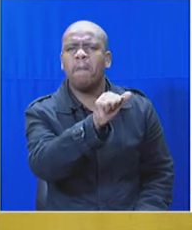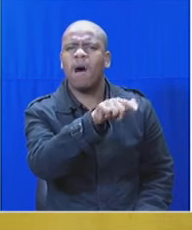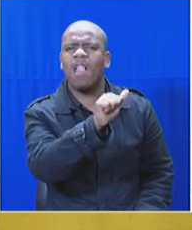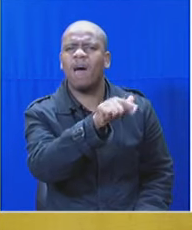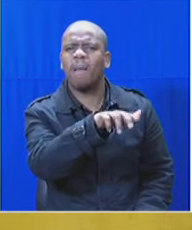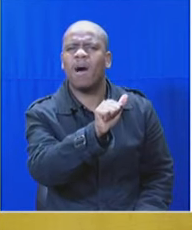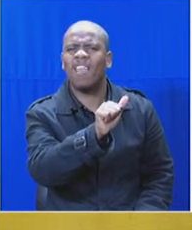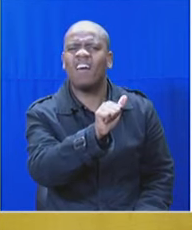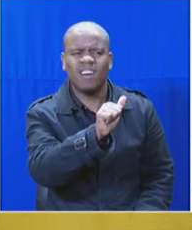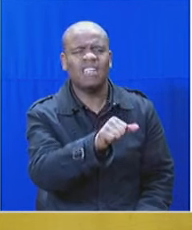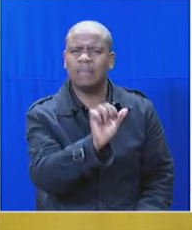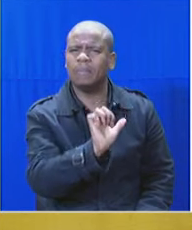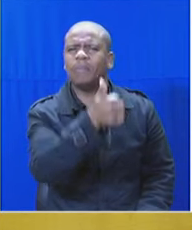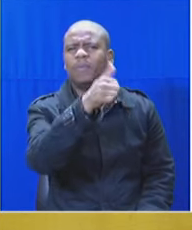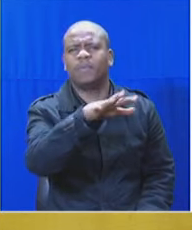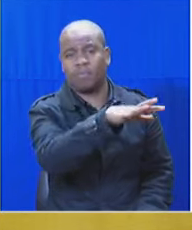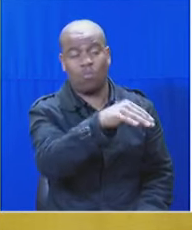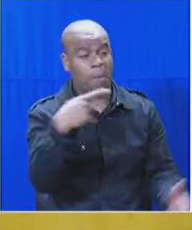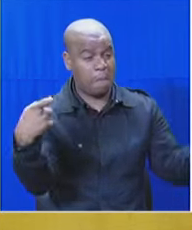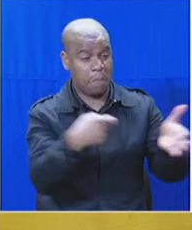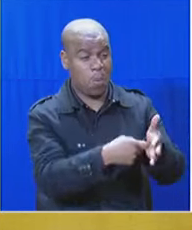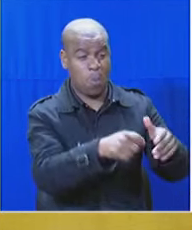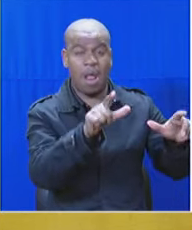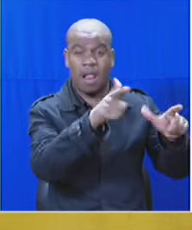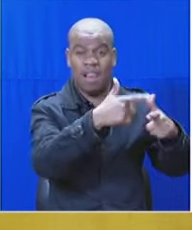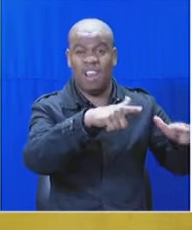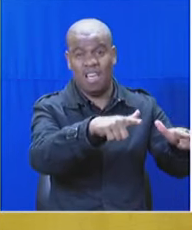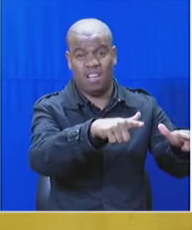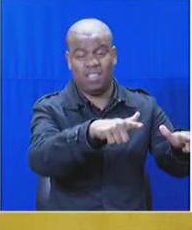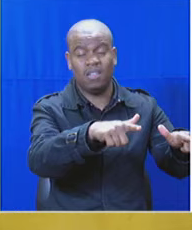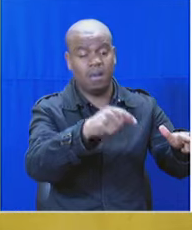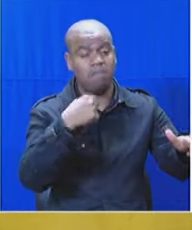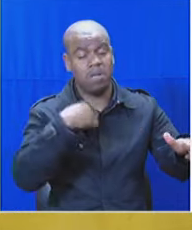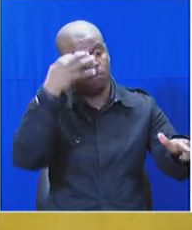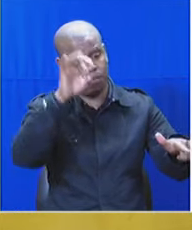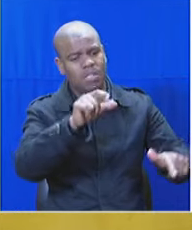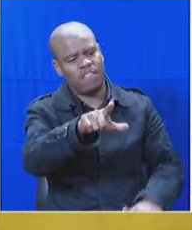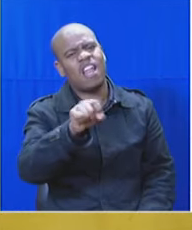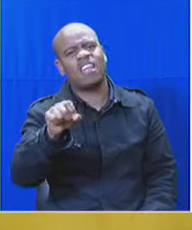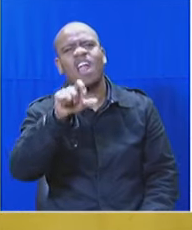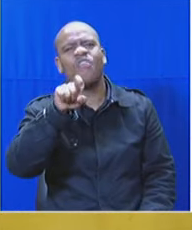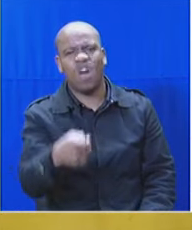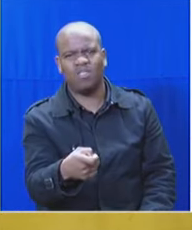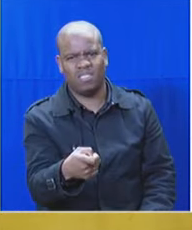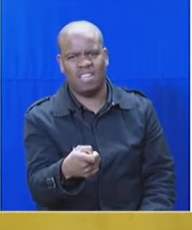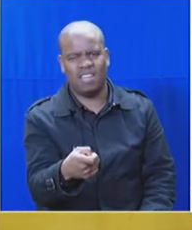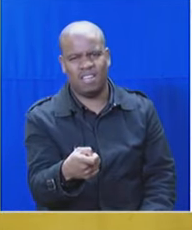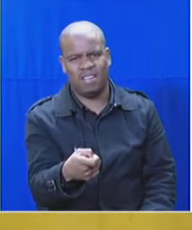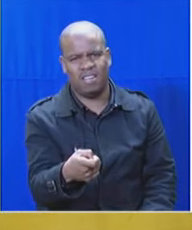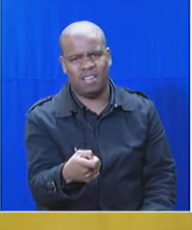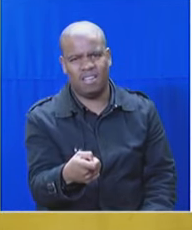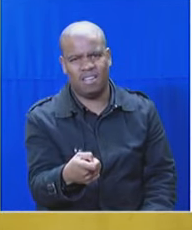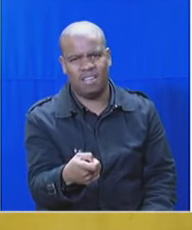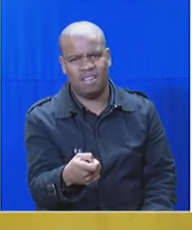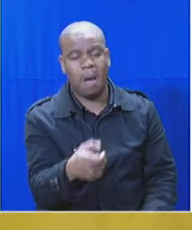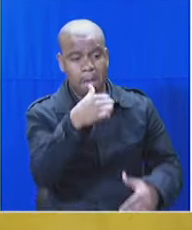lamhlaba. Umalamala la company ibhatala aba bantu 700,000 rands ngenyanga irent. Zange yenzeke